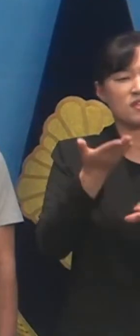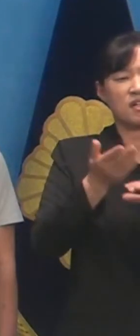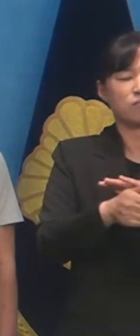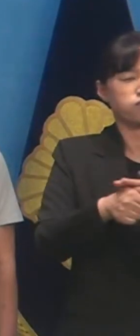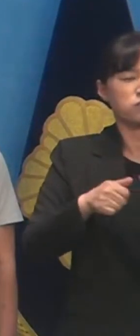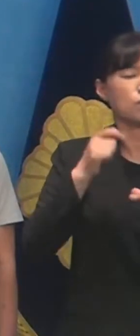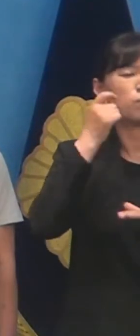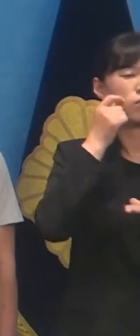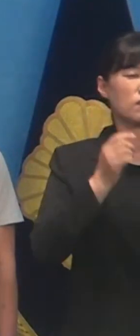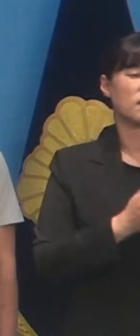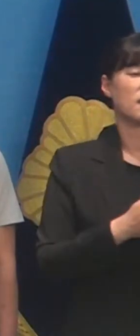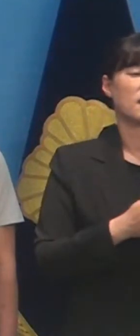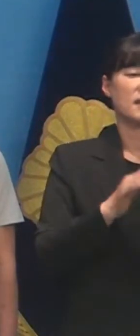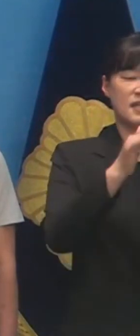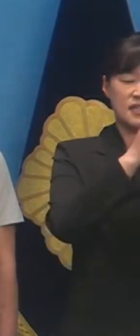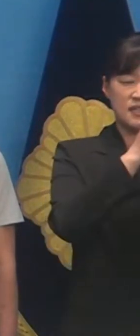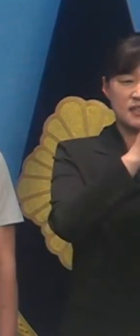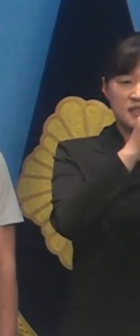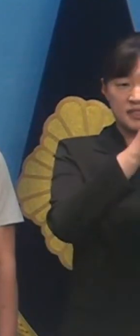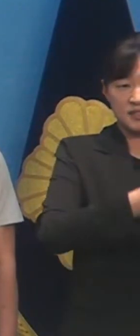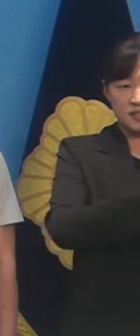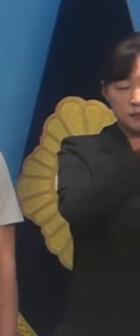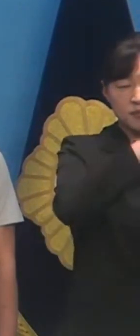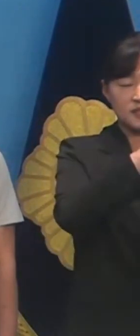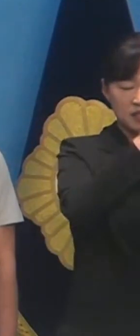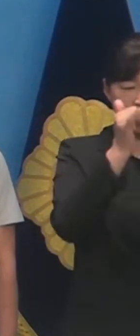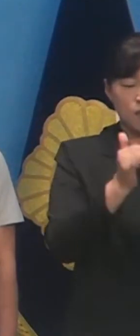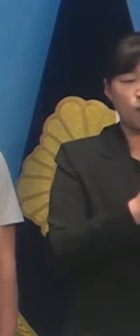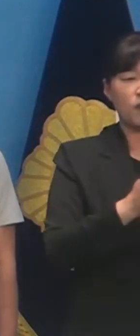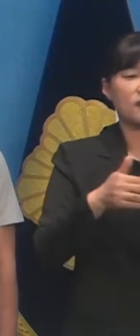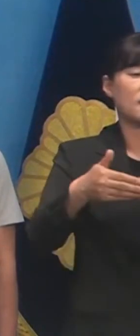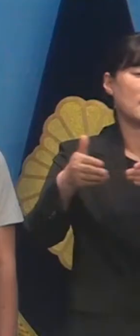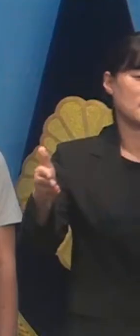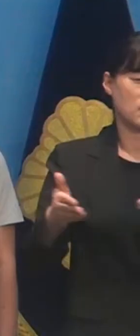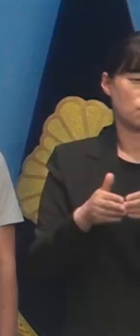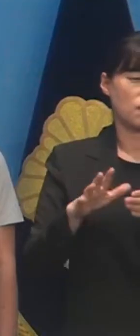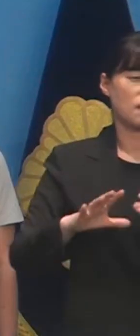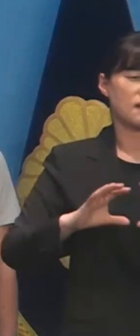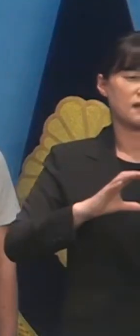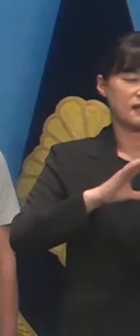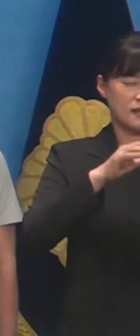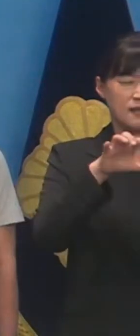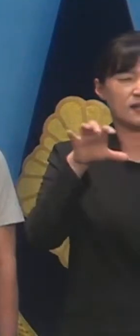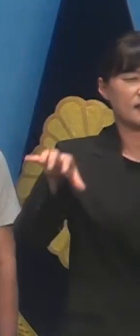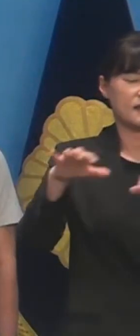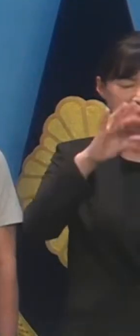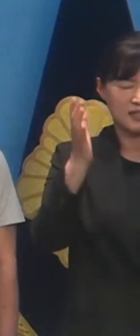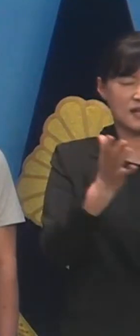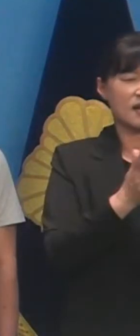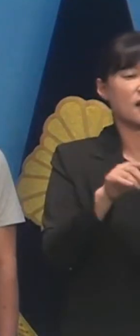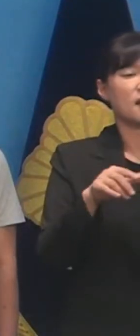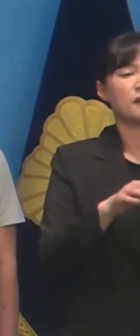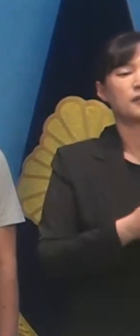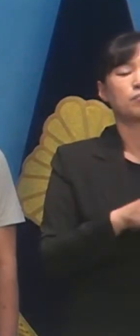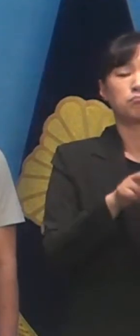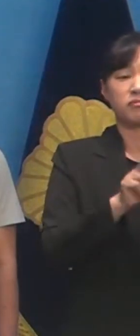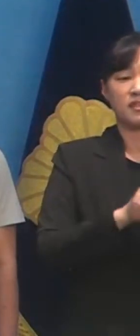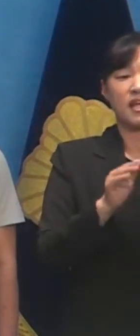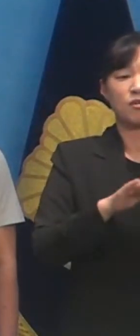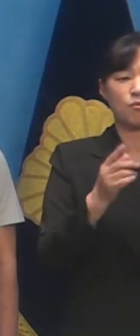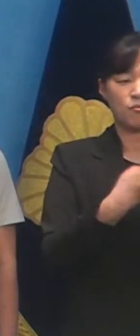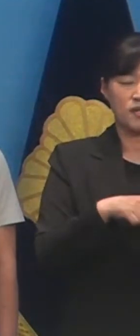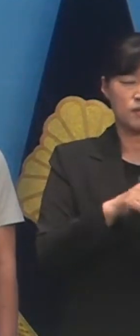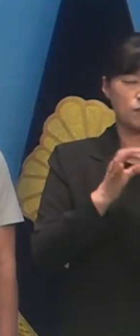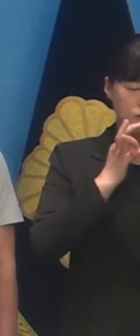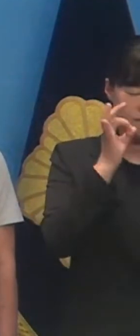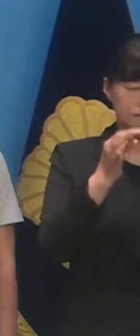없습니다. 시민사회단체와 각계각층인들 모아 이 문제 반드시 처리될 수 있도록 대응해 나가겠습니다.